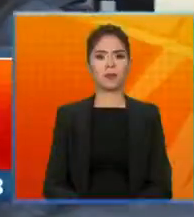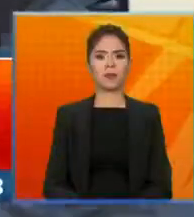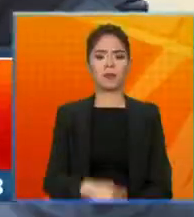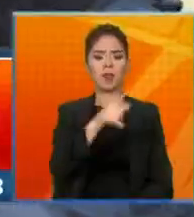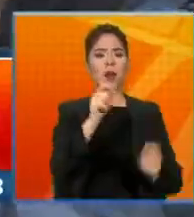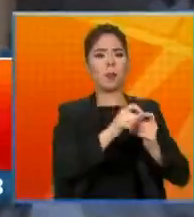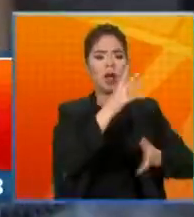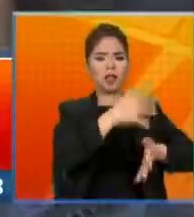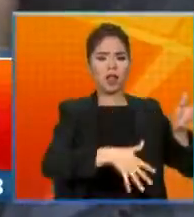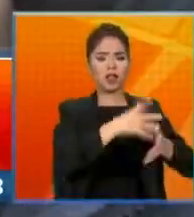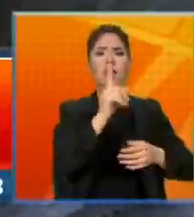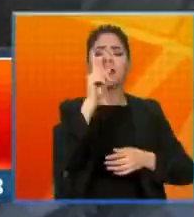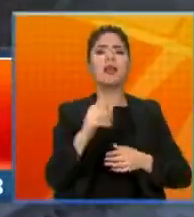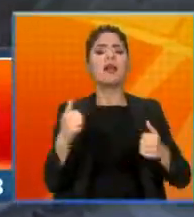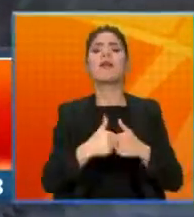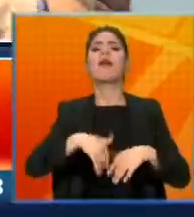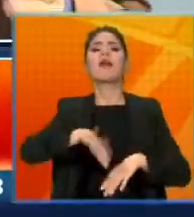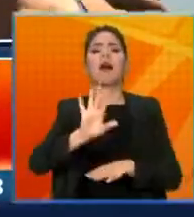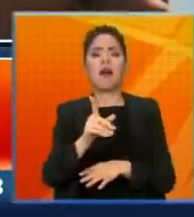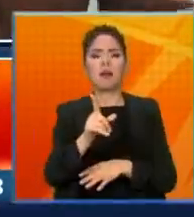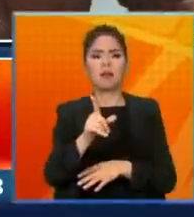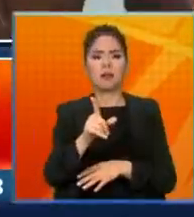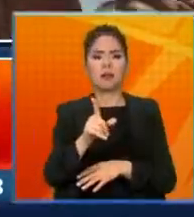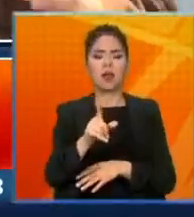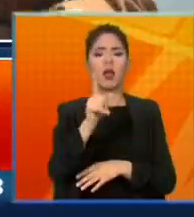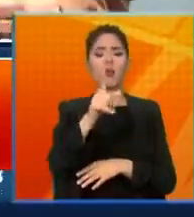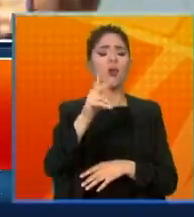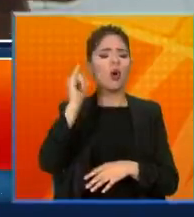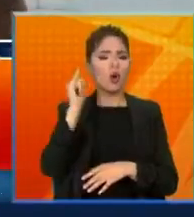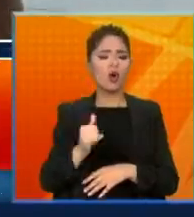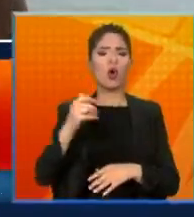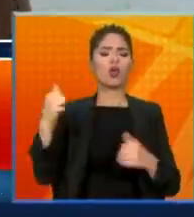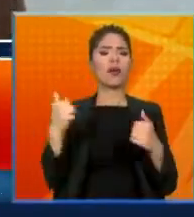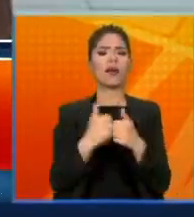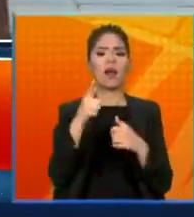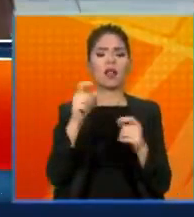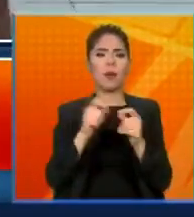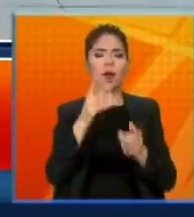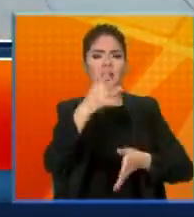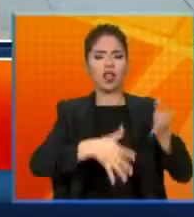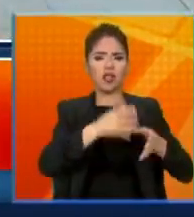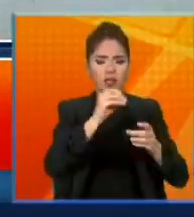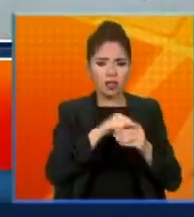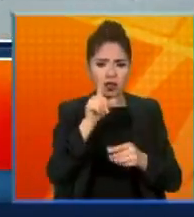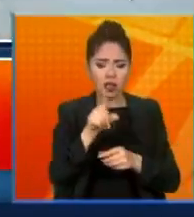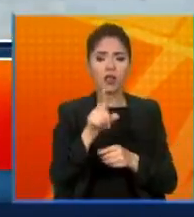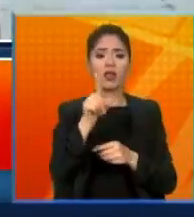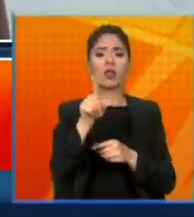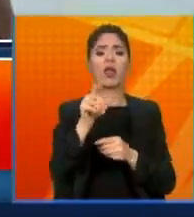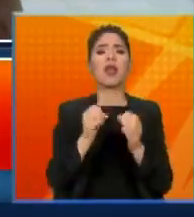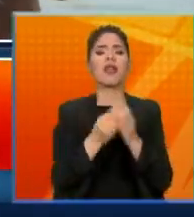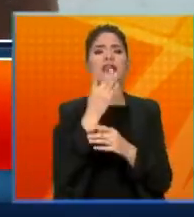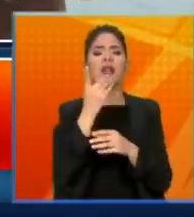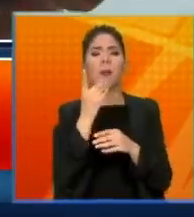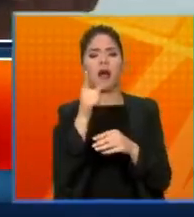Bu Bağdat Caddesi'ndeki ilk kaza değil, son da olmayacak. O feci kaza Bağdat Caddesi'nde sabaha karşı işte bu noktada